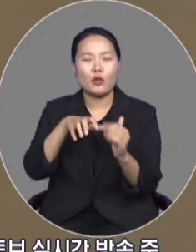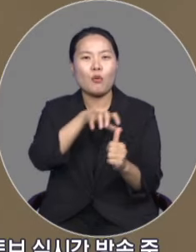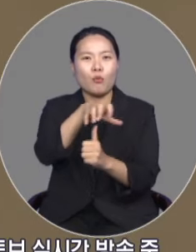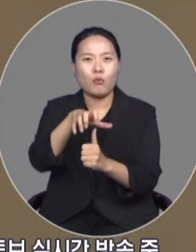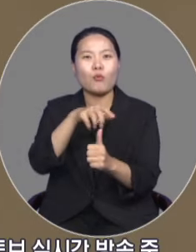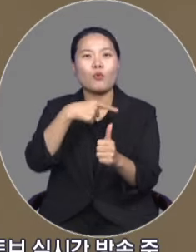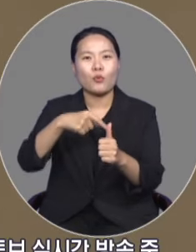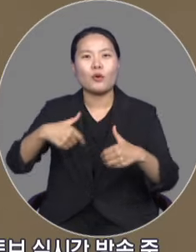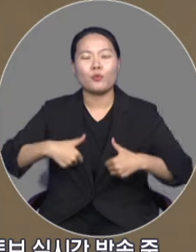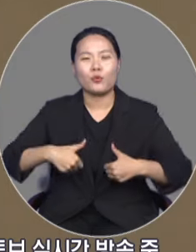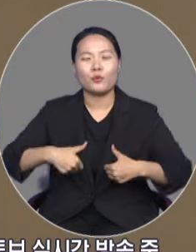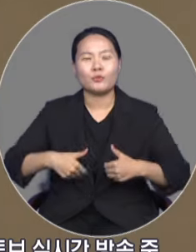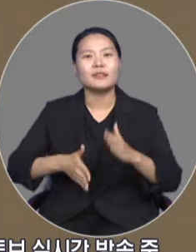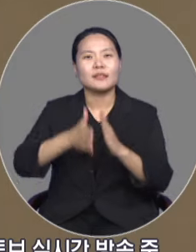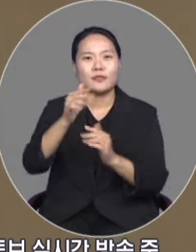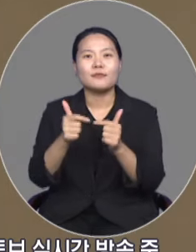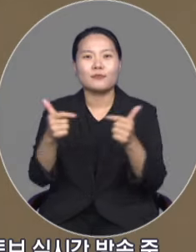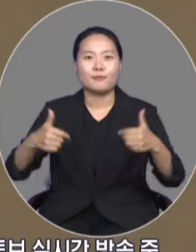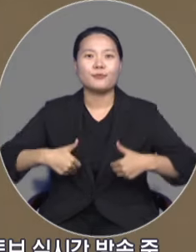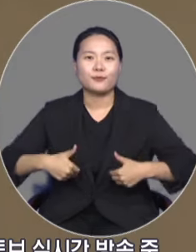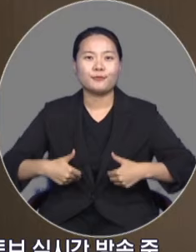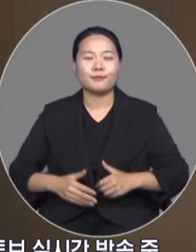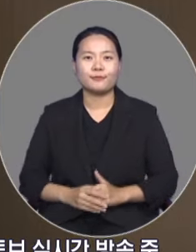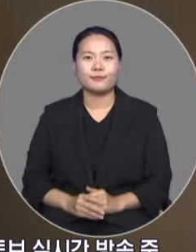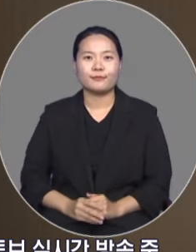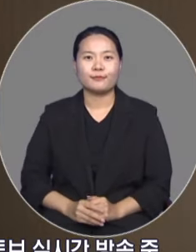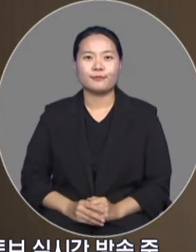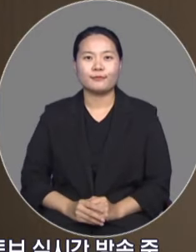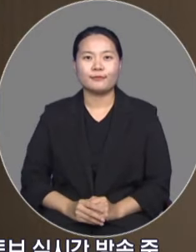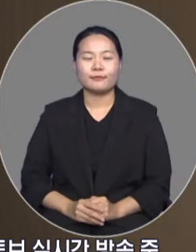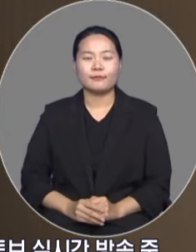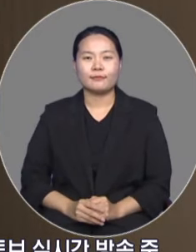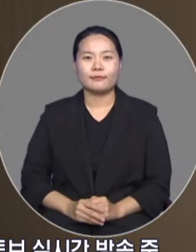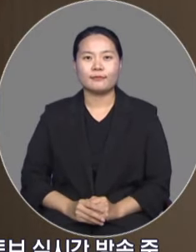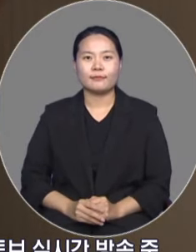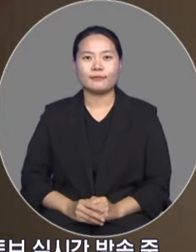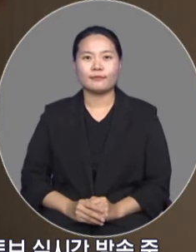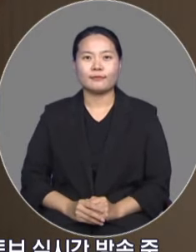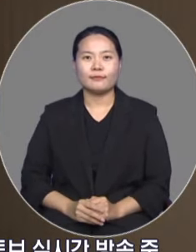제공할 시설 확충이 필요해 보입니다. UBC 뉴스 허준원입니다.